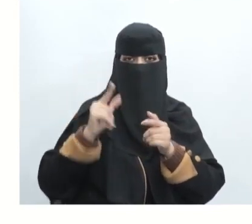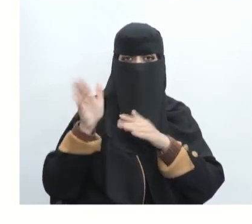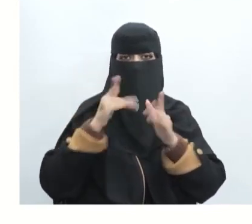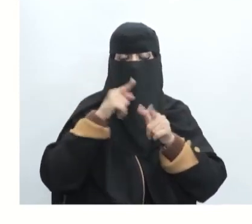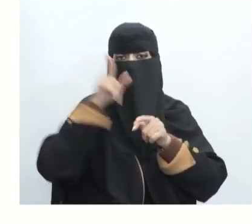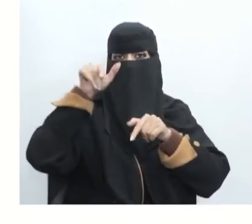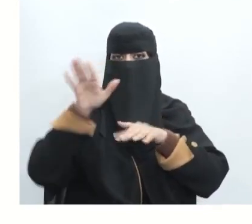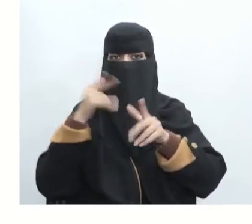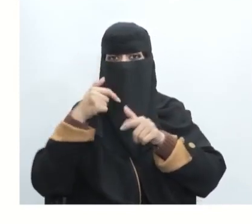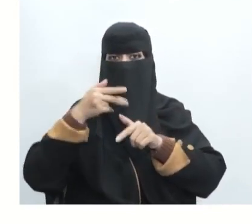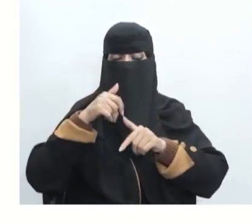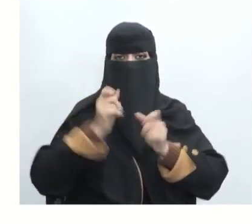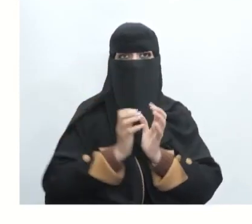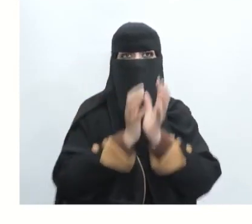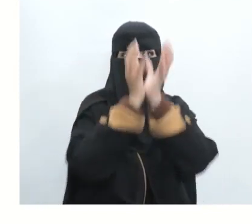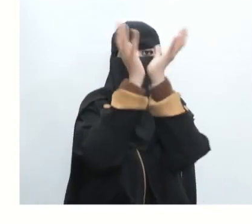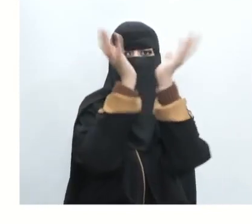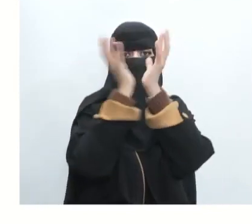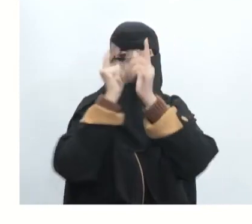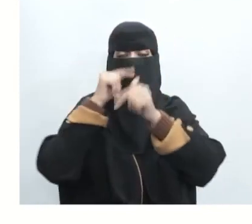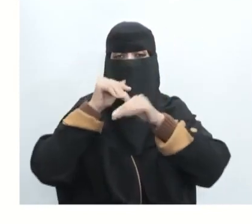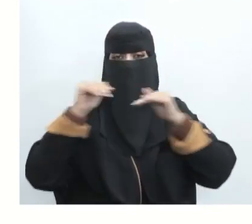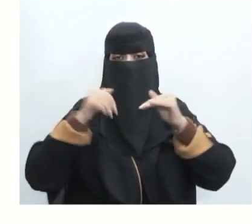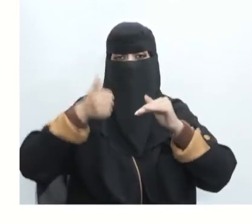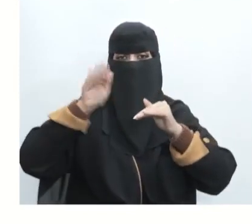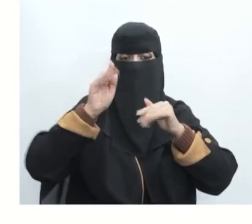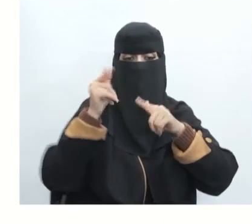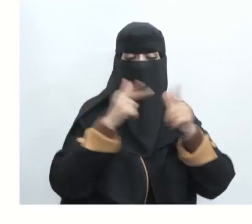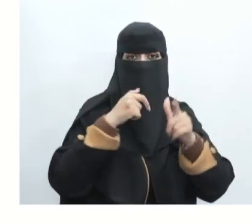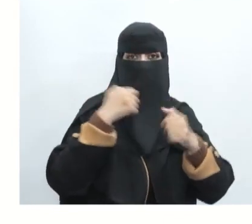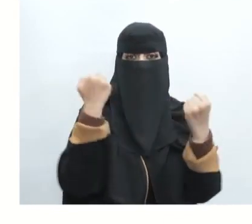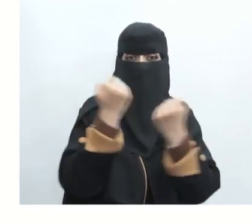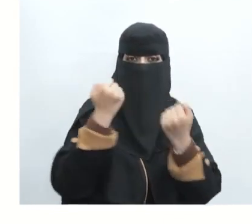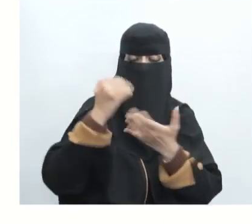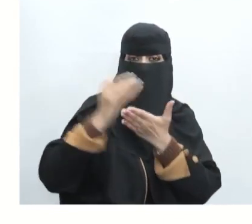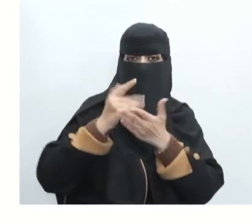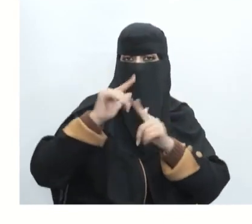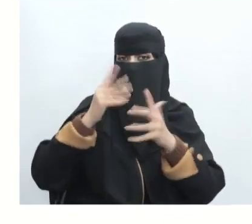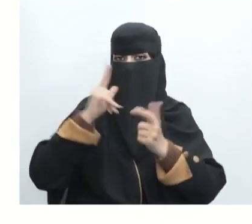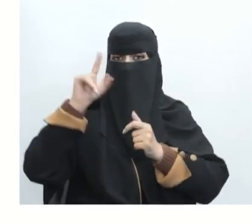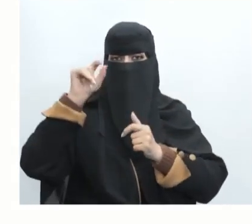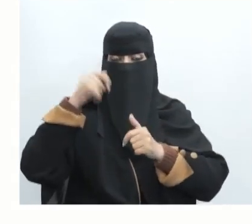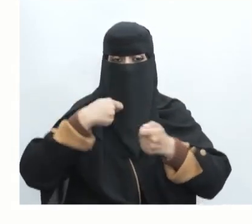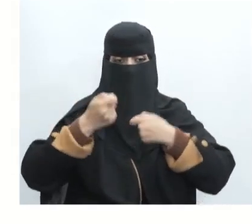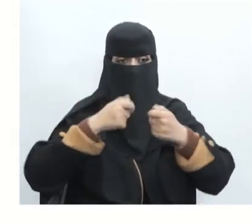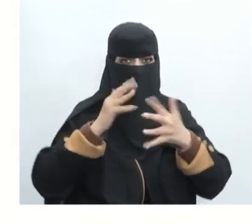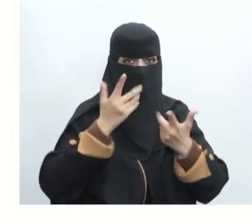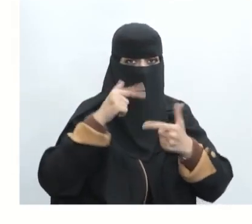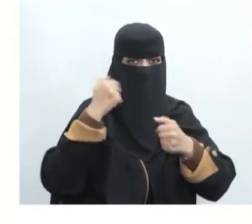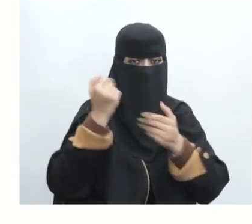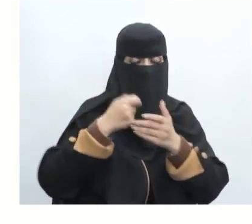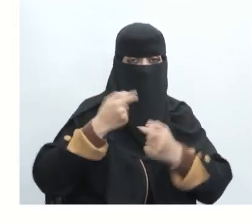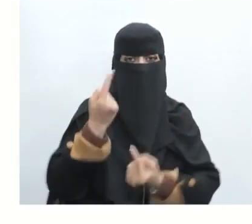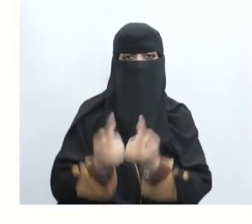عباره عن غابات استوائيه النشاط الاقتصادي ابنائي وبنات الطلاب احسنتم